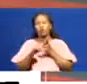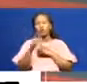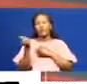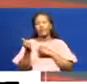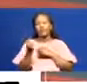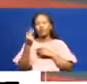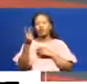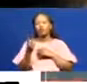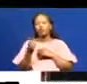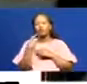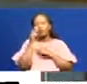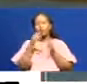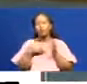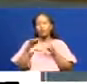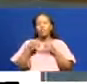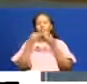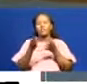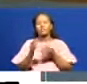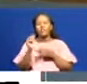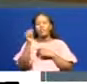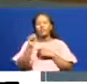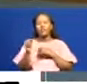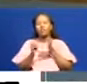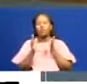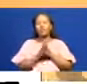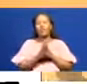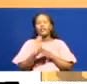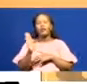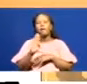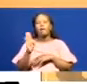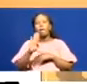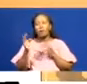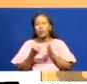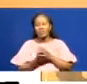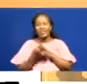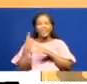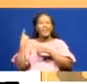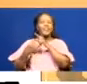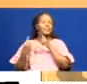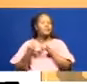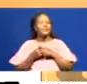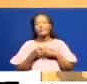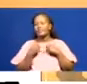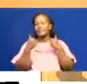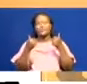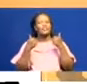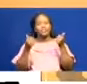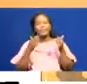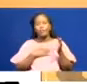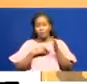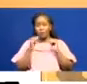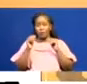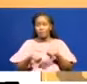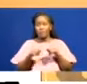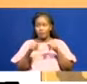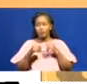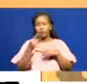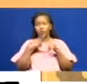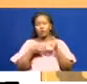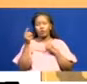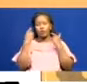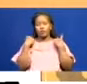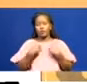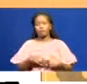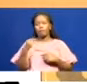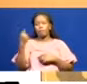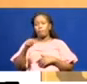Wamboi wakituzwa fedha na shaba mtawalia. And the experience was great. Yeah, I managed to take gold in my category.